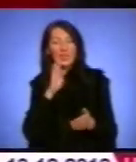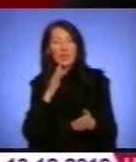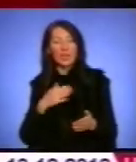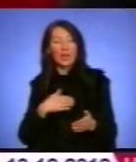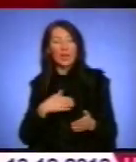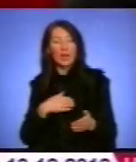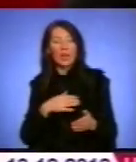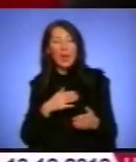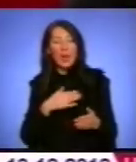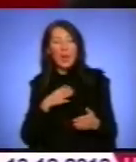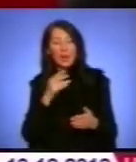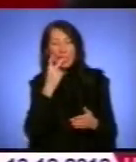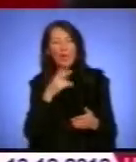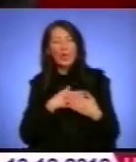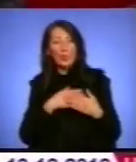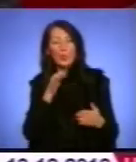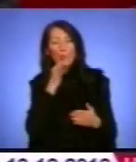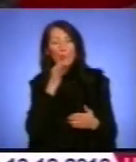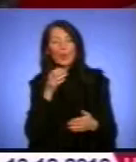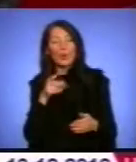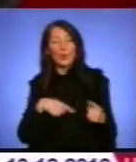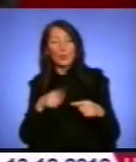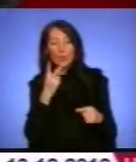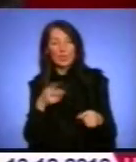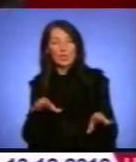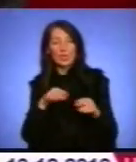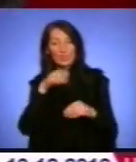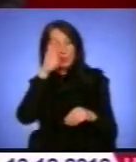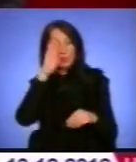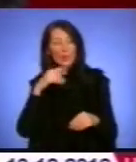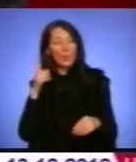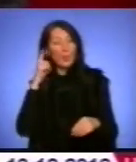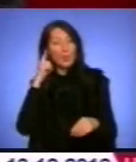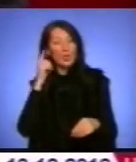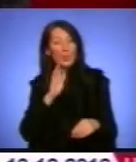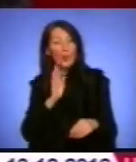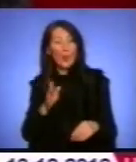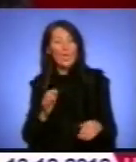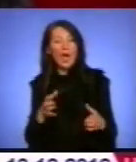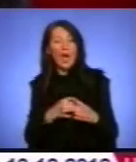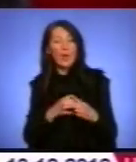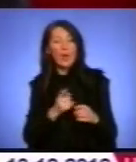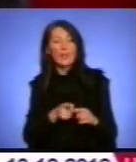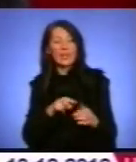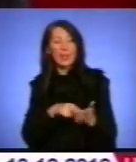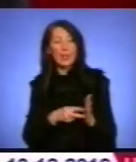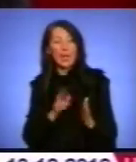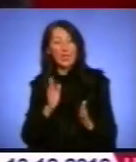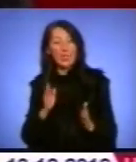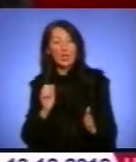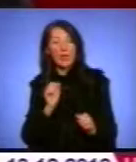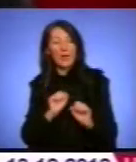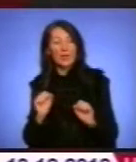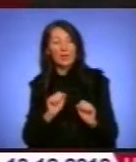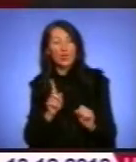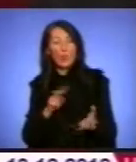разом з ним. І ходити на матчі Ниви також. Почути про майбутню команду. Які плани на майбутнє керівництво? Що вони планують